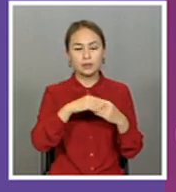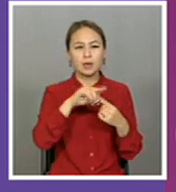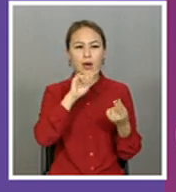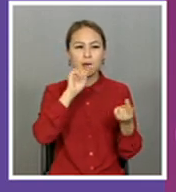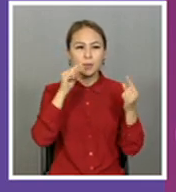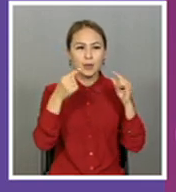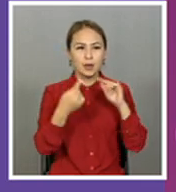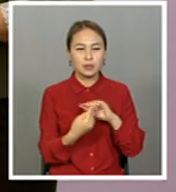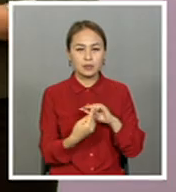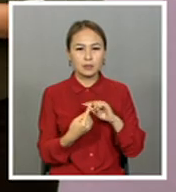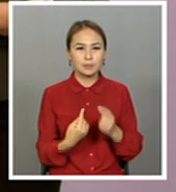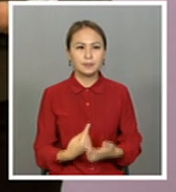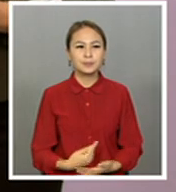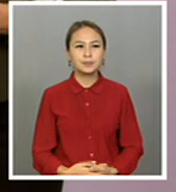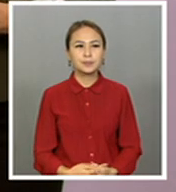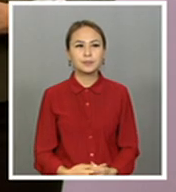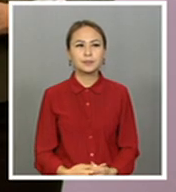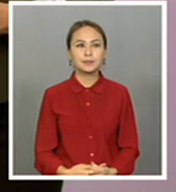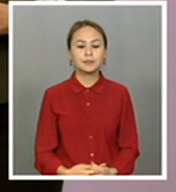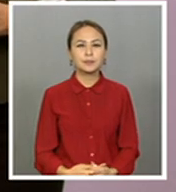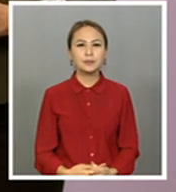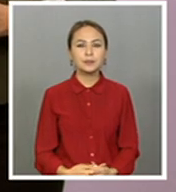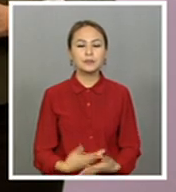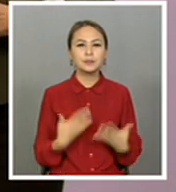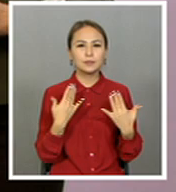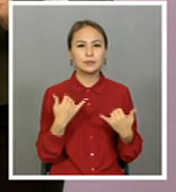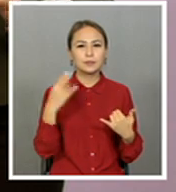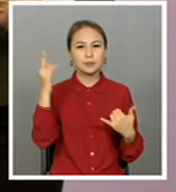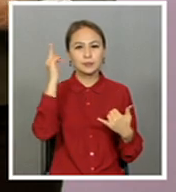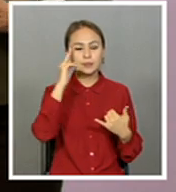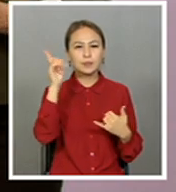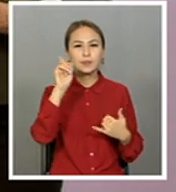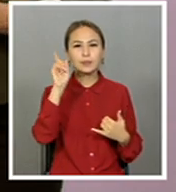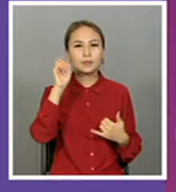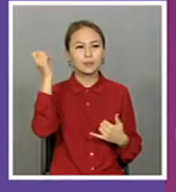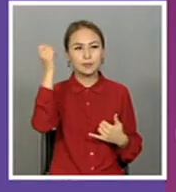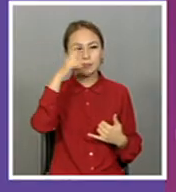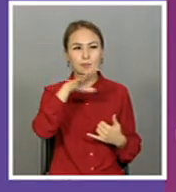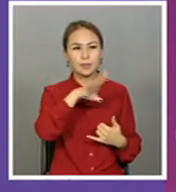екен. Оқушылар, бүгінгі сабақта біз нені білдік?